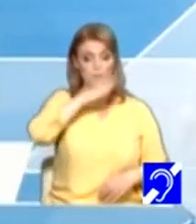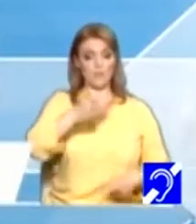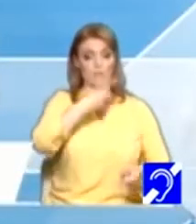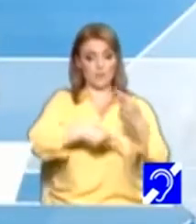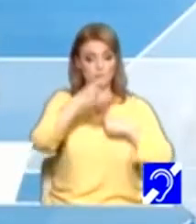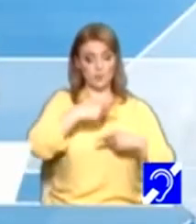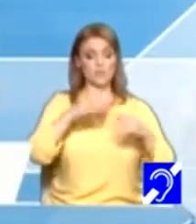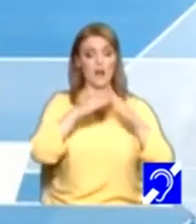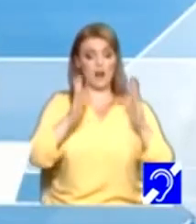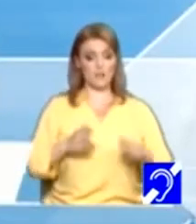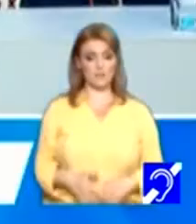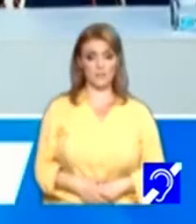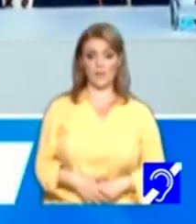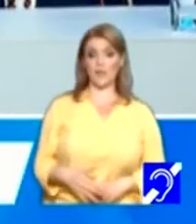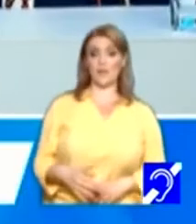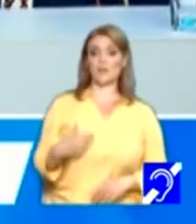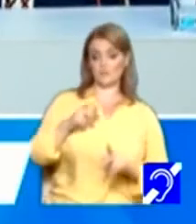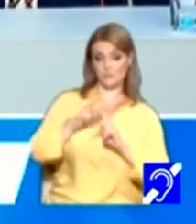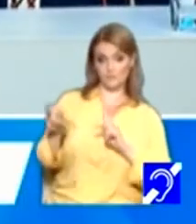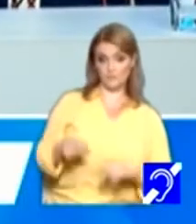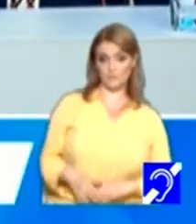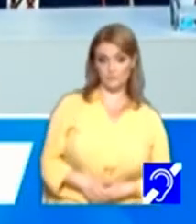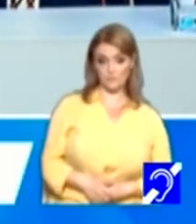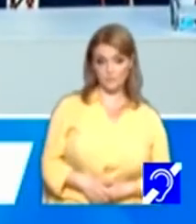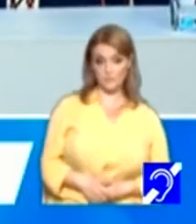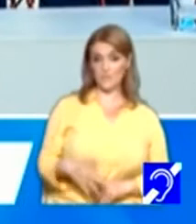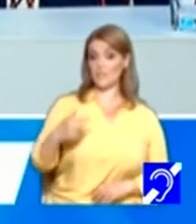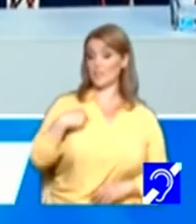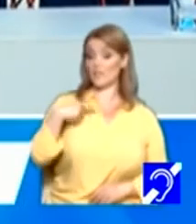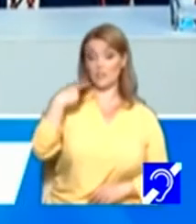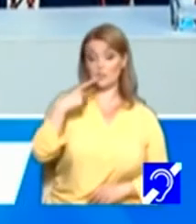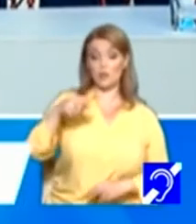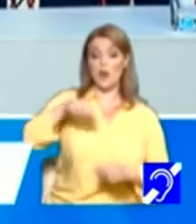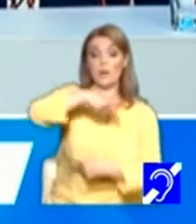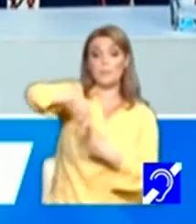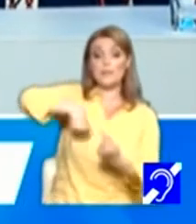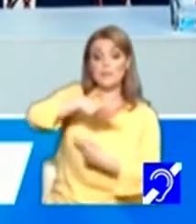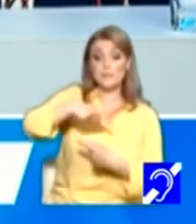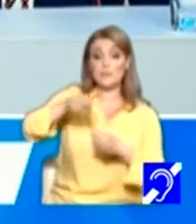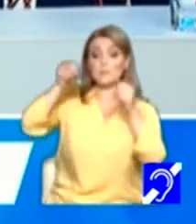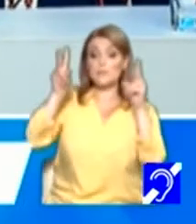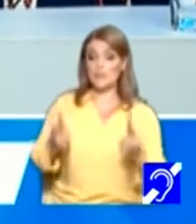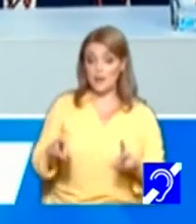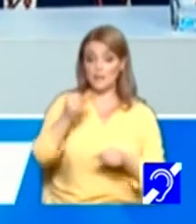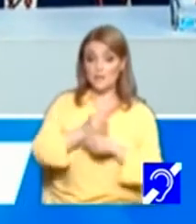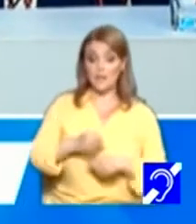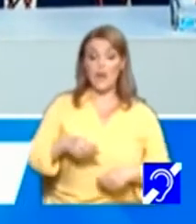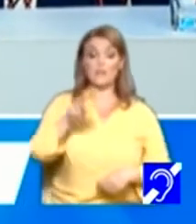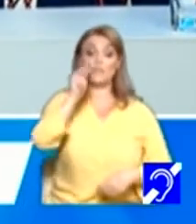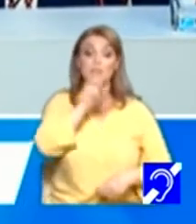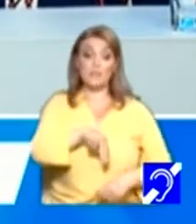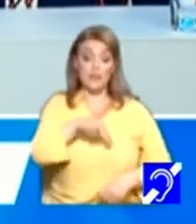Mulțumesc. O simplă replică, totuși. Deci eu n-am spus că antreprenorii fac special. Politicienii fac așa viață